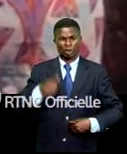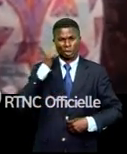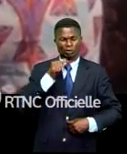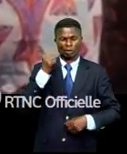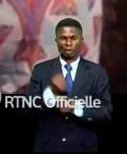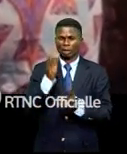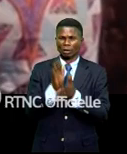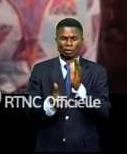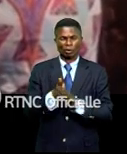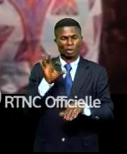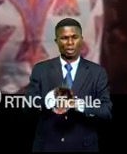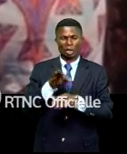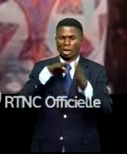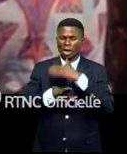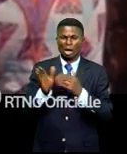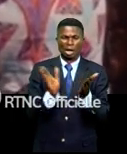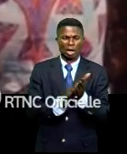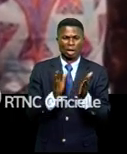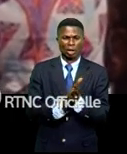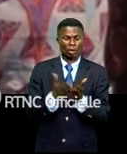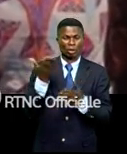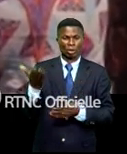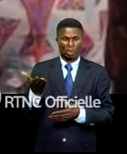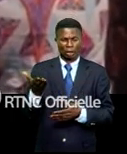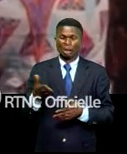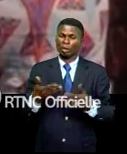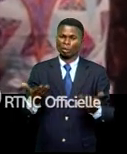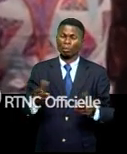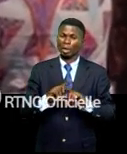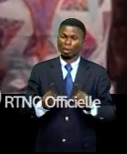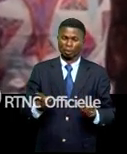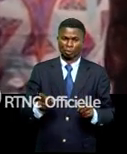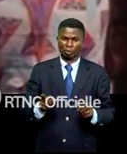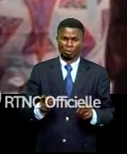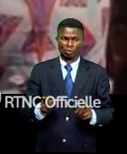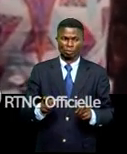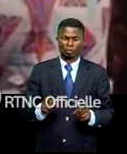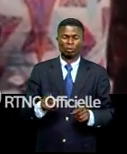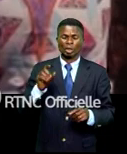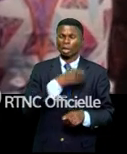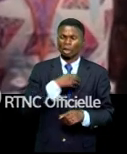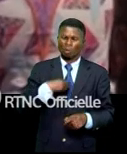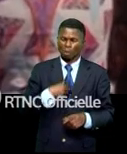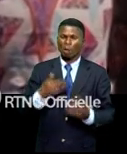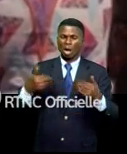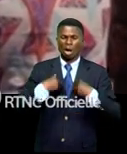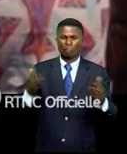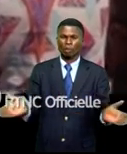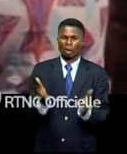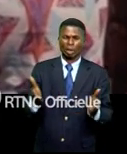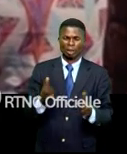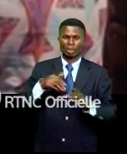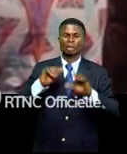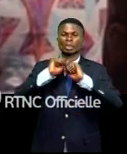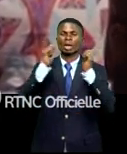désœuvrées qui n'ont pas eu la chance de continuer leurs études, mais qu'elles doivent quand même être encadrées par la FEPRO